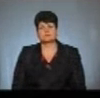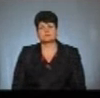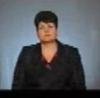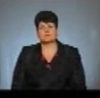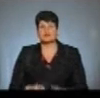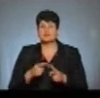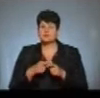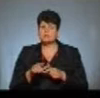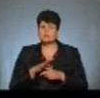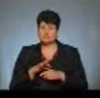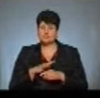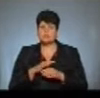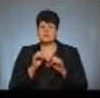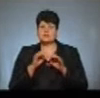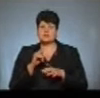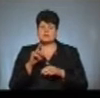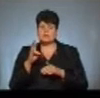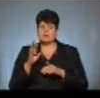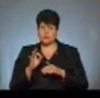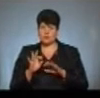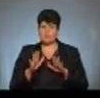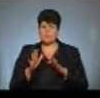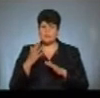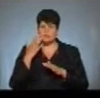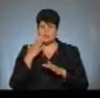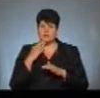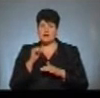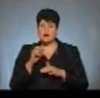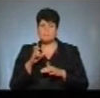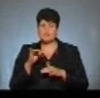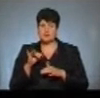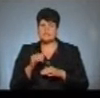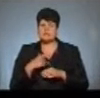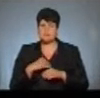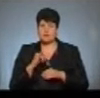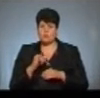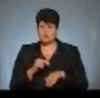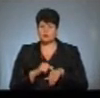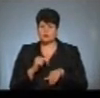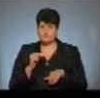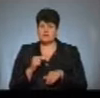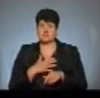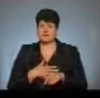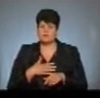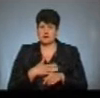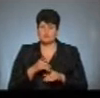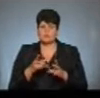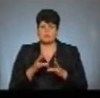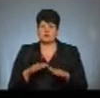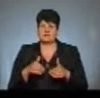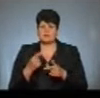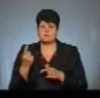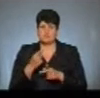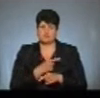Чи бували при здачі ЗНО такі моменти, коли абітурієнт погано себе почував через хвилювання і йому доводилось надавати першу